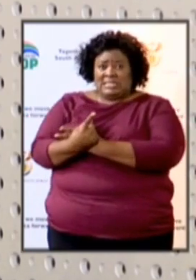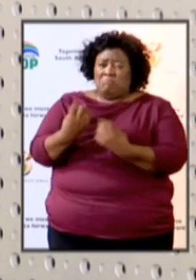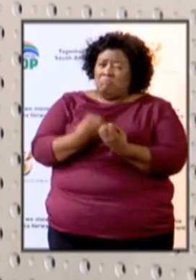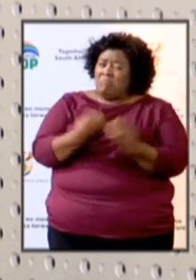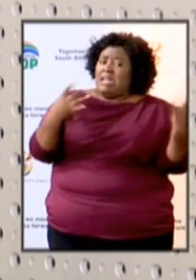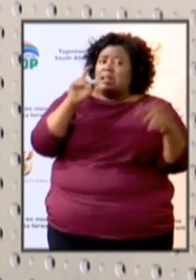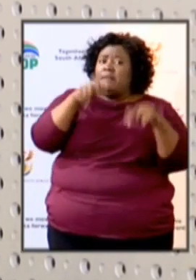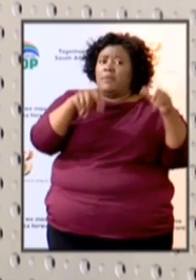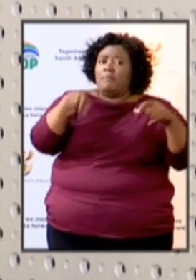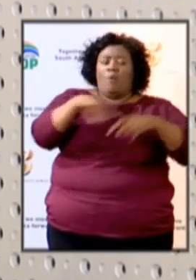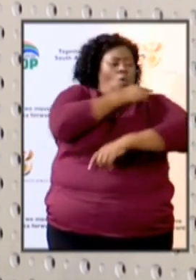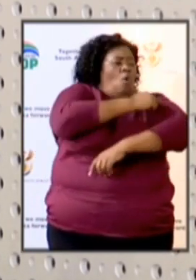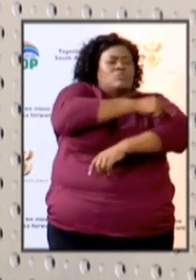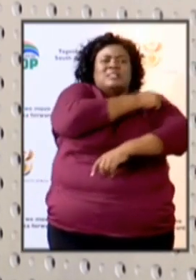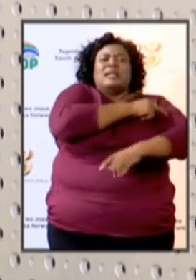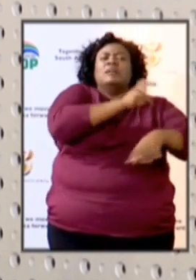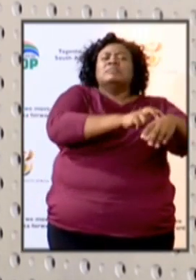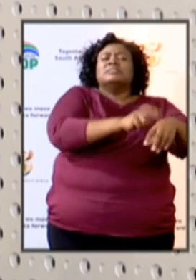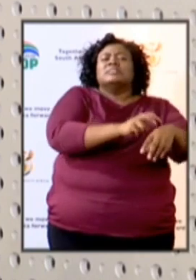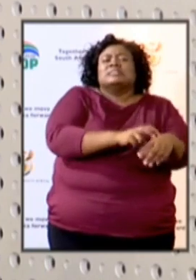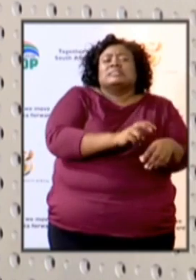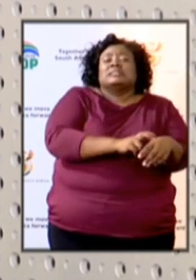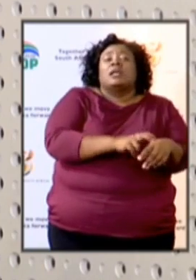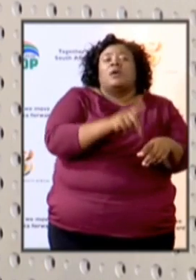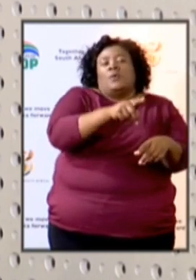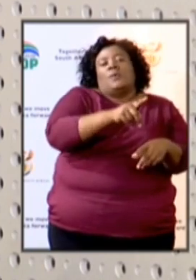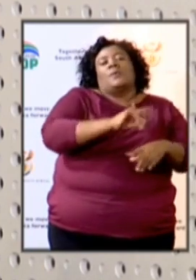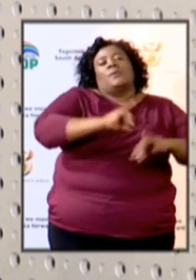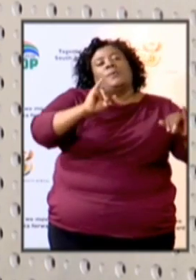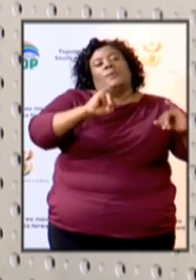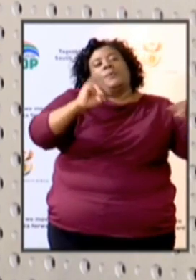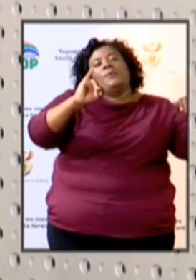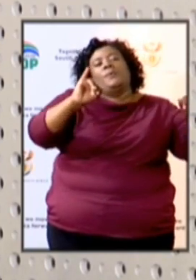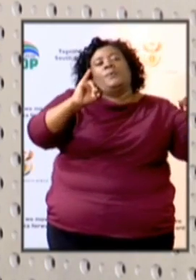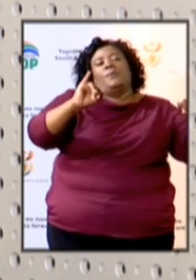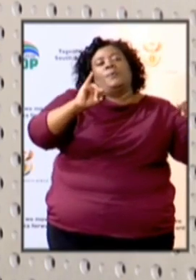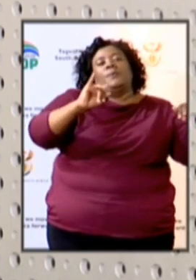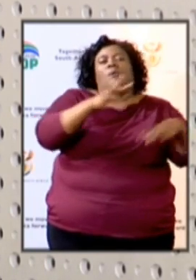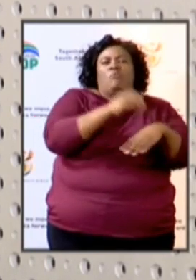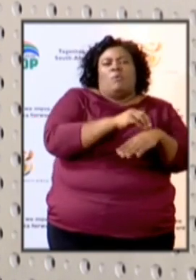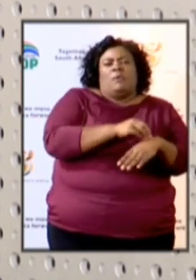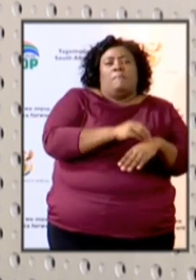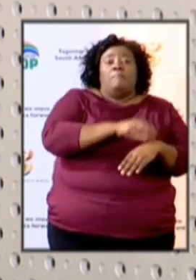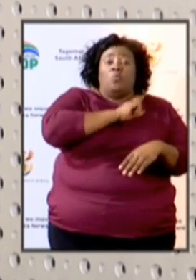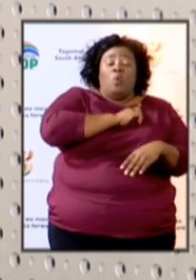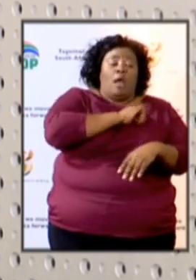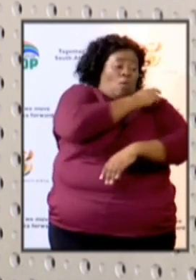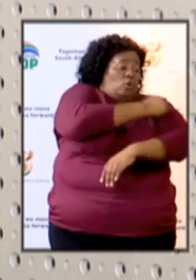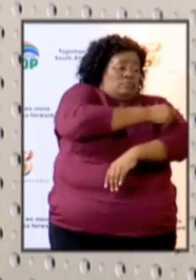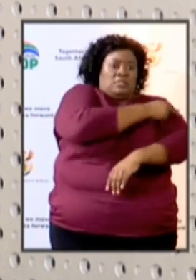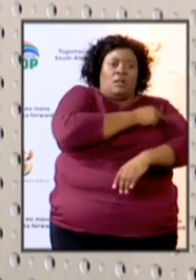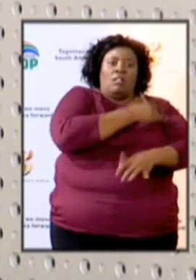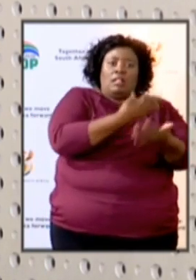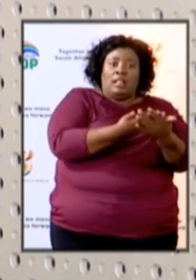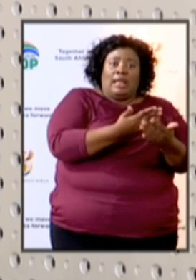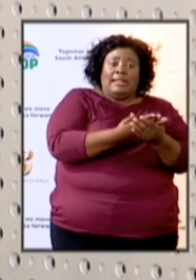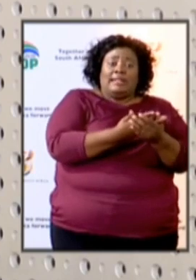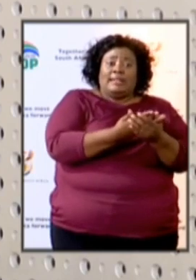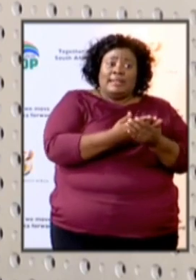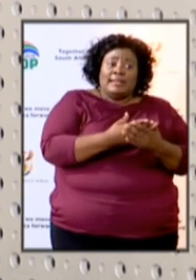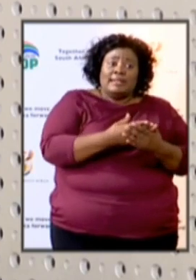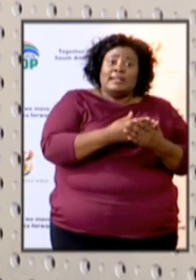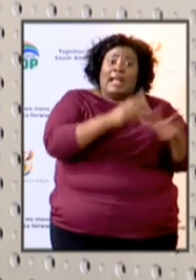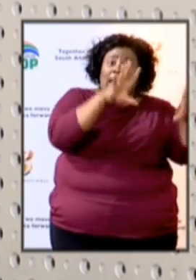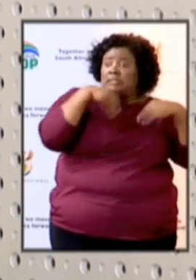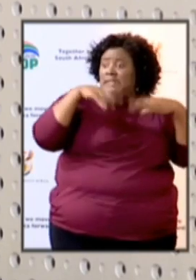abadinga iy'bhedlela. Yilapho-ke inkinga izoba khona, ngoba iy'bhedlela zethu azizokwazi ukubathatha bonke.